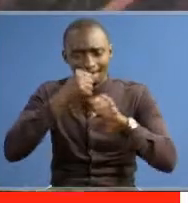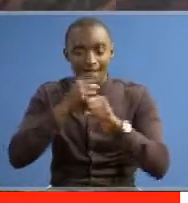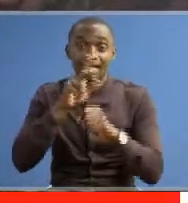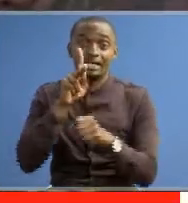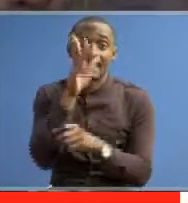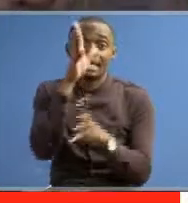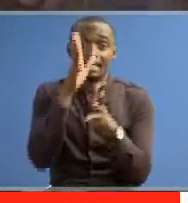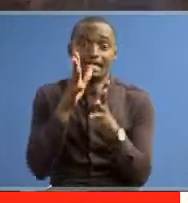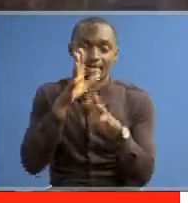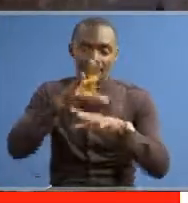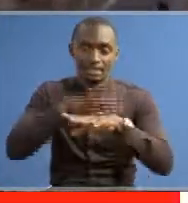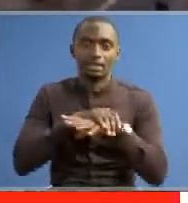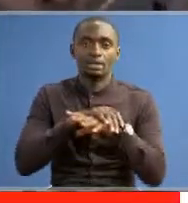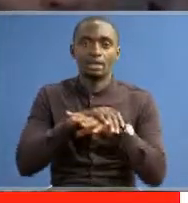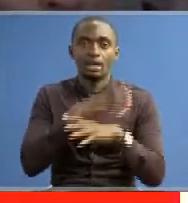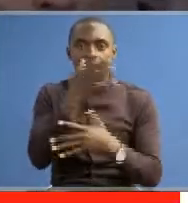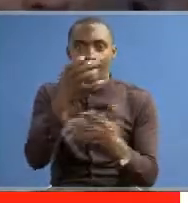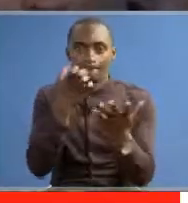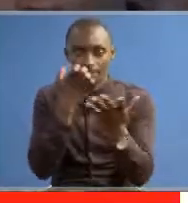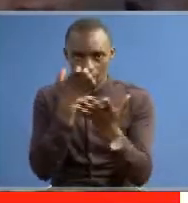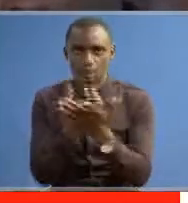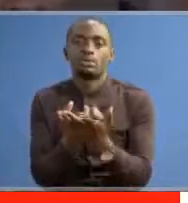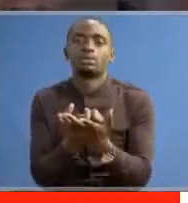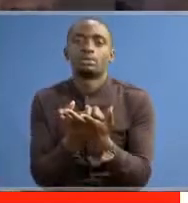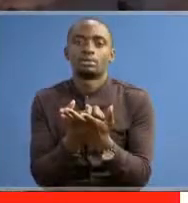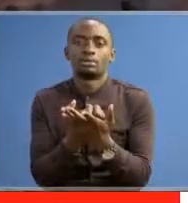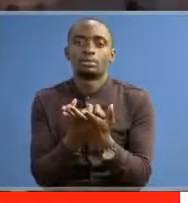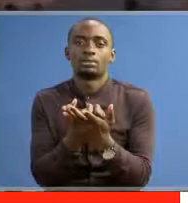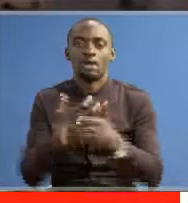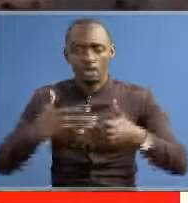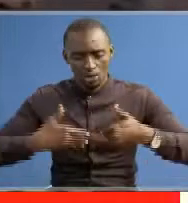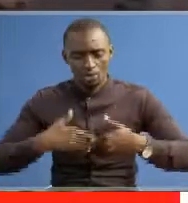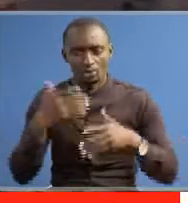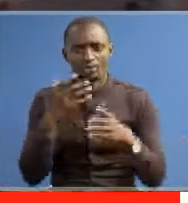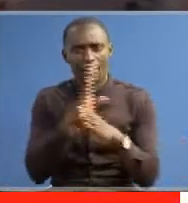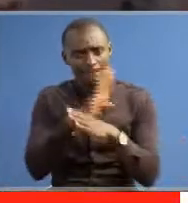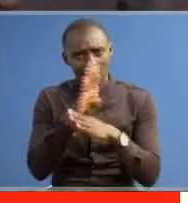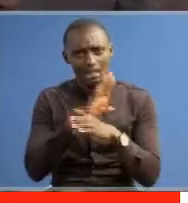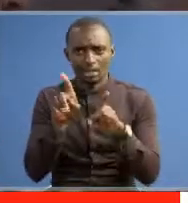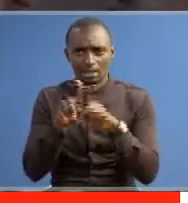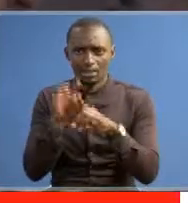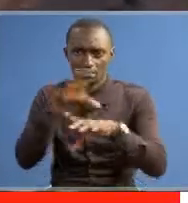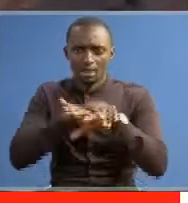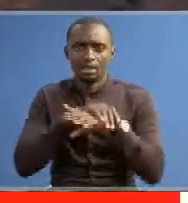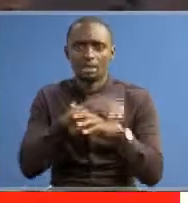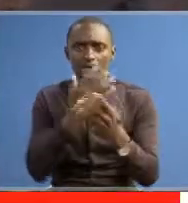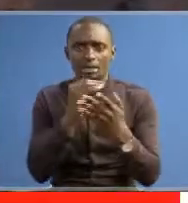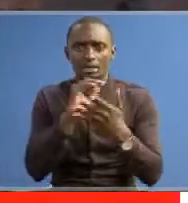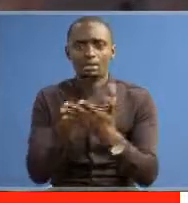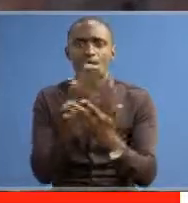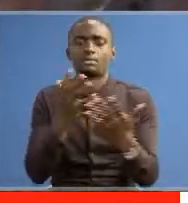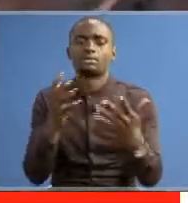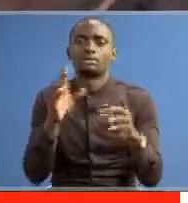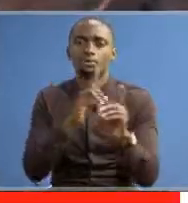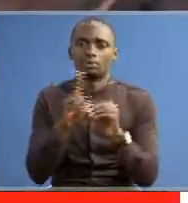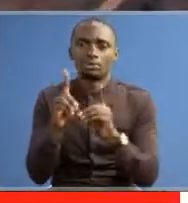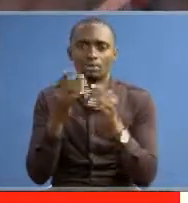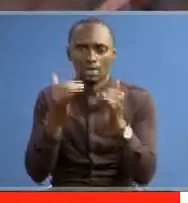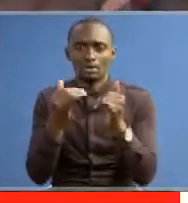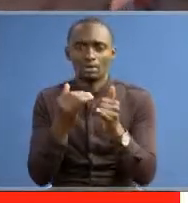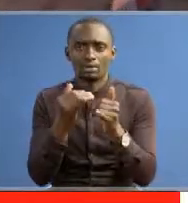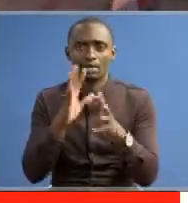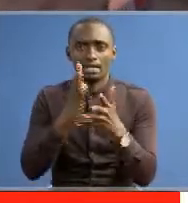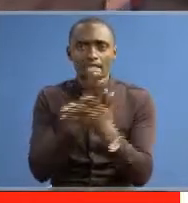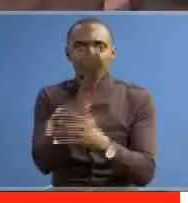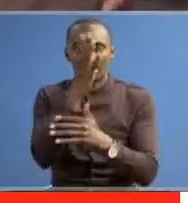hii ni jambo ambalo linaweza kuwasaidia hawa vijana wawe busy na watafute kitu la kufanya. So ni kitu ambacho tunafaa kuzingatiwa,